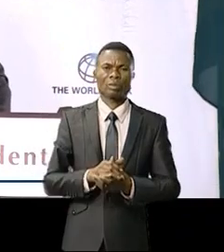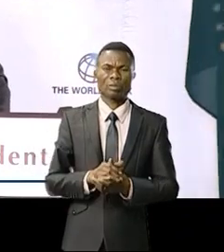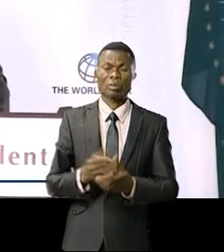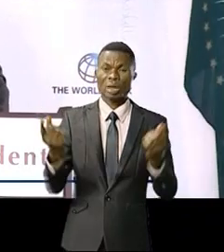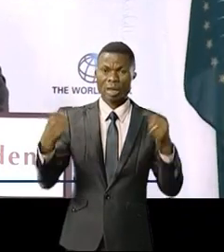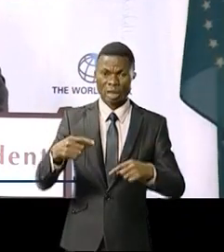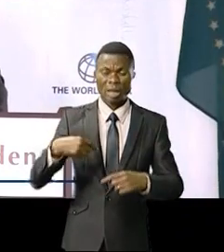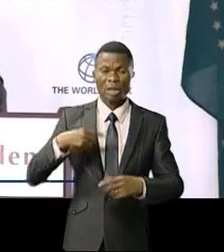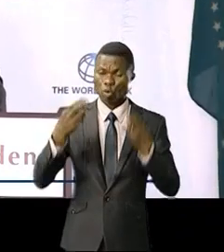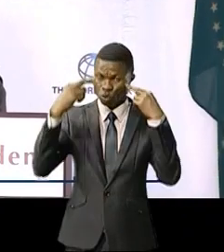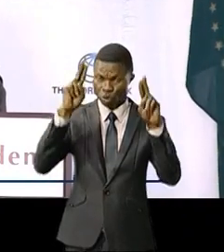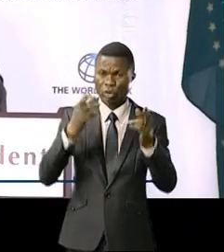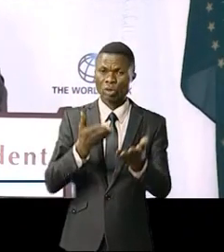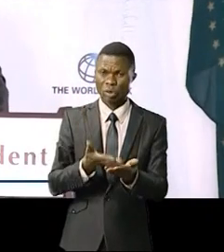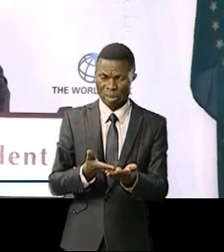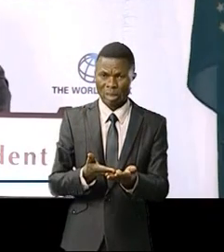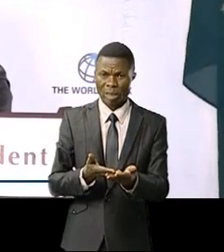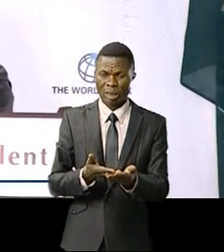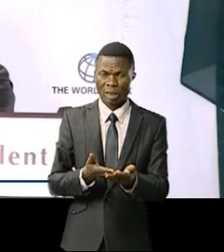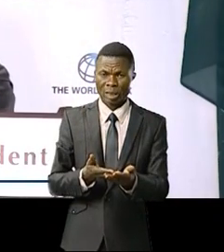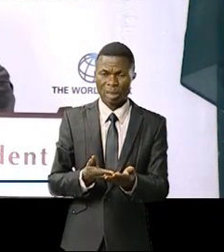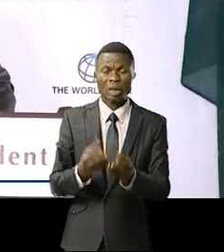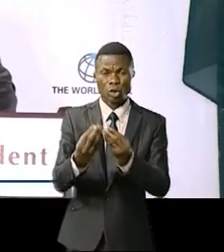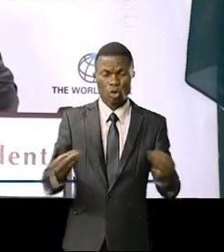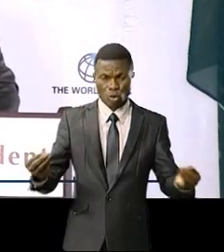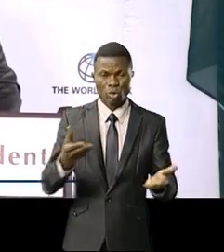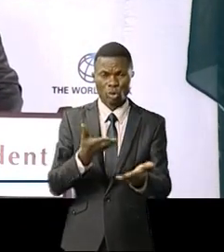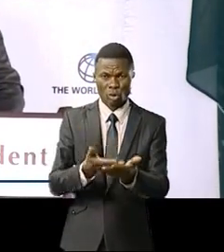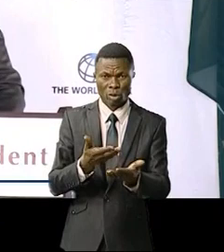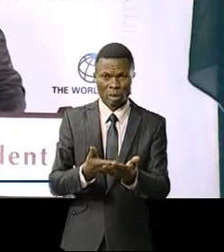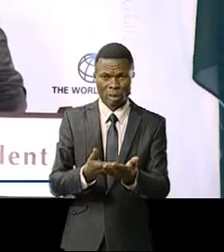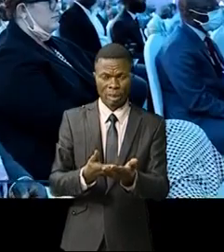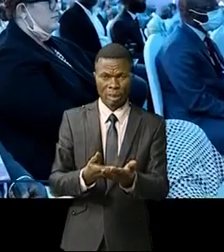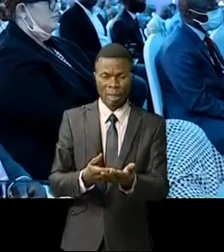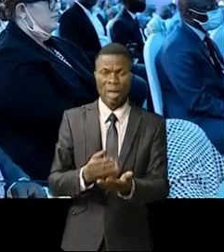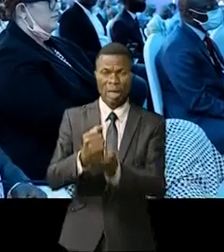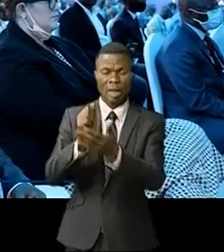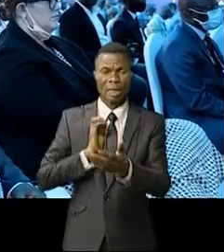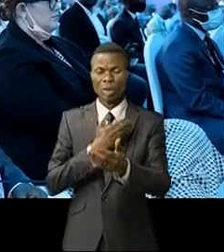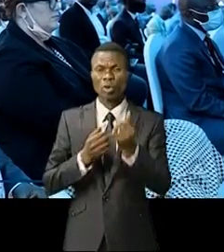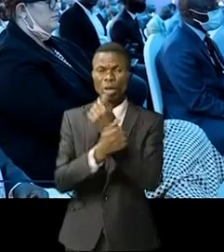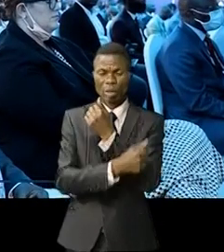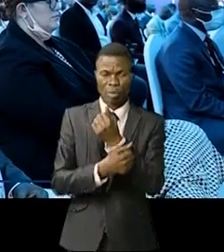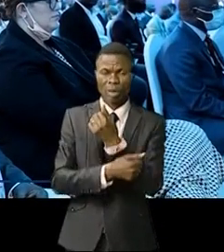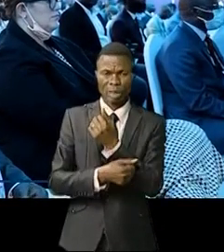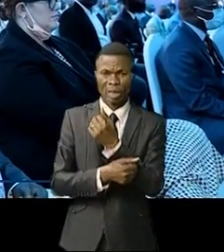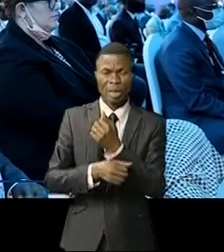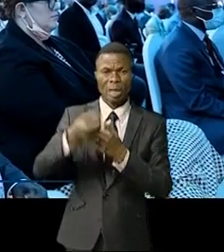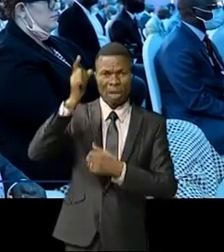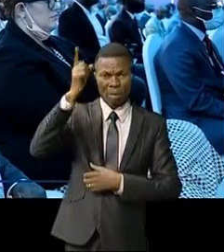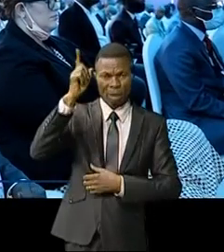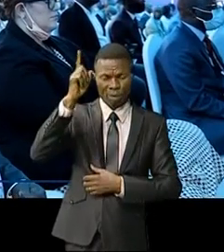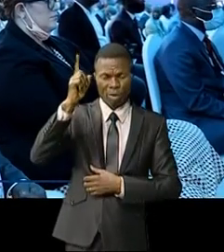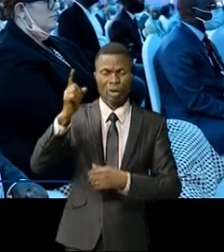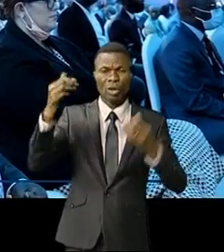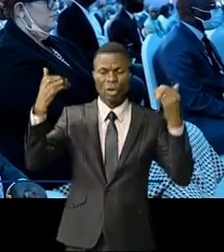Lorsque nous y arriverons, ce résultat placera la République démocratique du Congo en position de